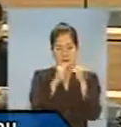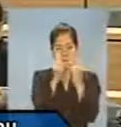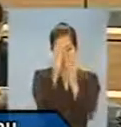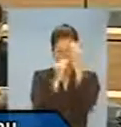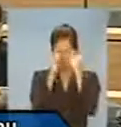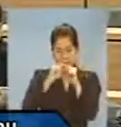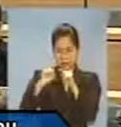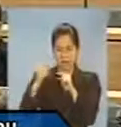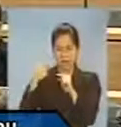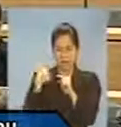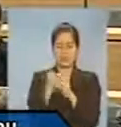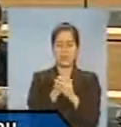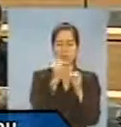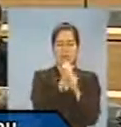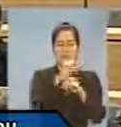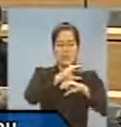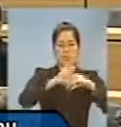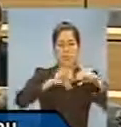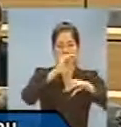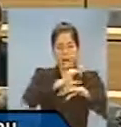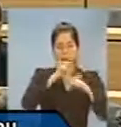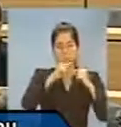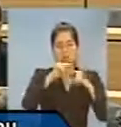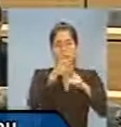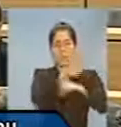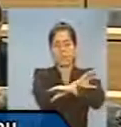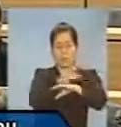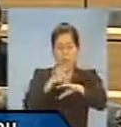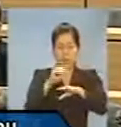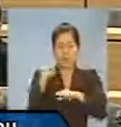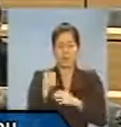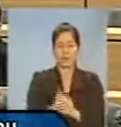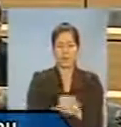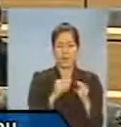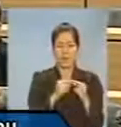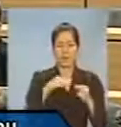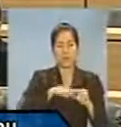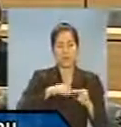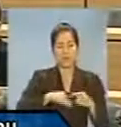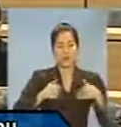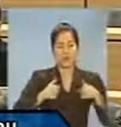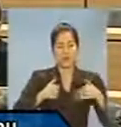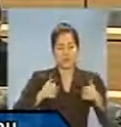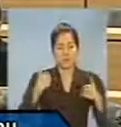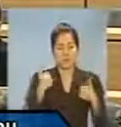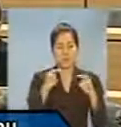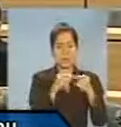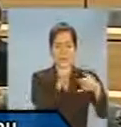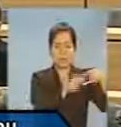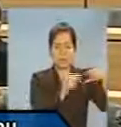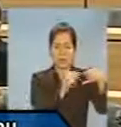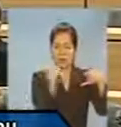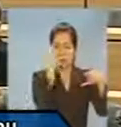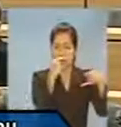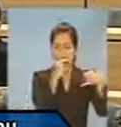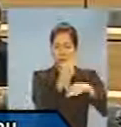การอธิบายรถไฟฟ้าความเร็วสูงกับเพื่อน 3-4 คนสนุกดีคนนี้ที่สำคัญก็คือเป็นคณะทำงานประธานที่ปรึกษานโยบายของ